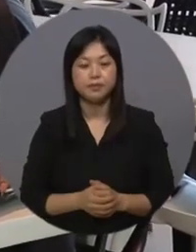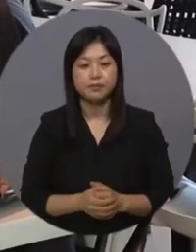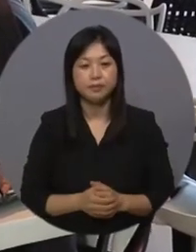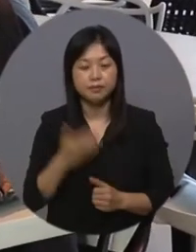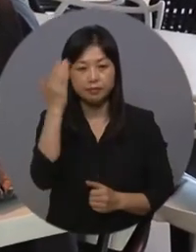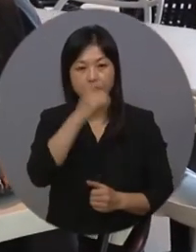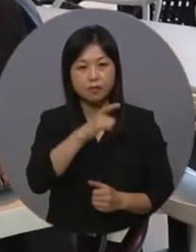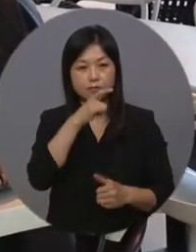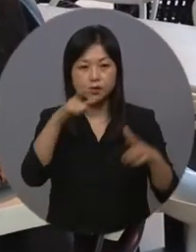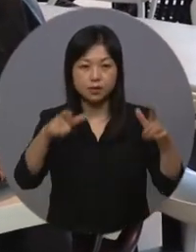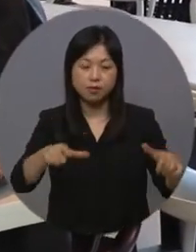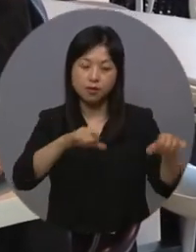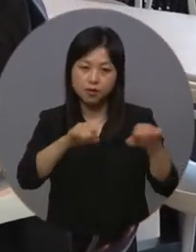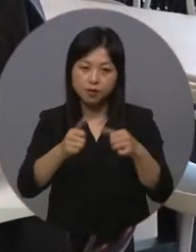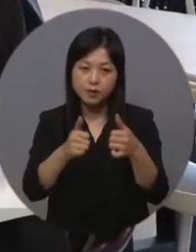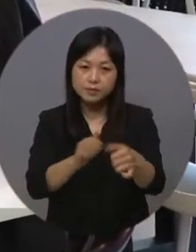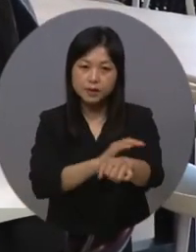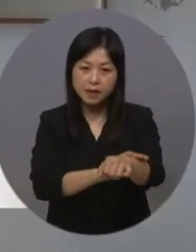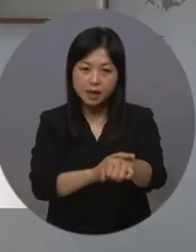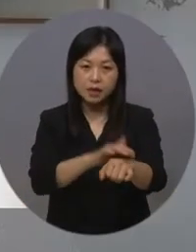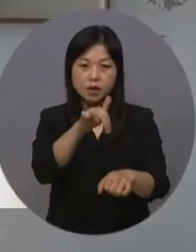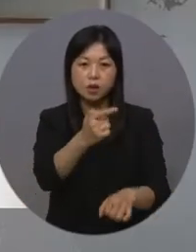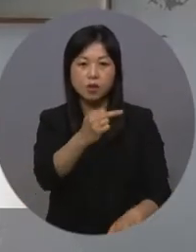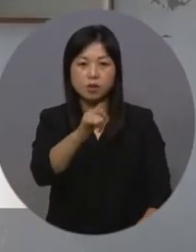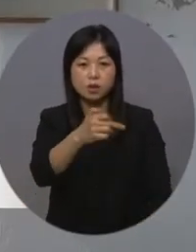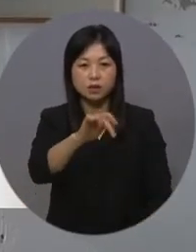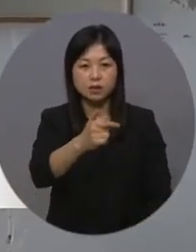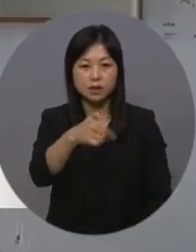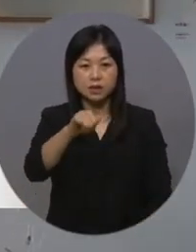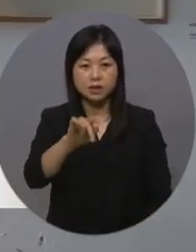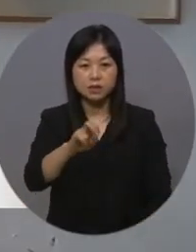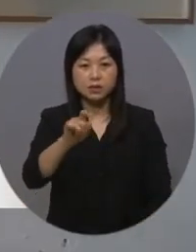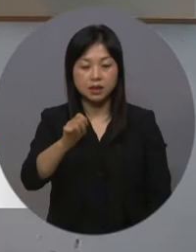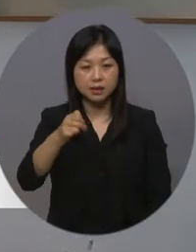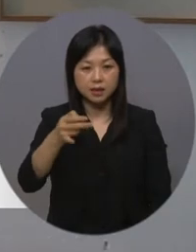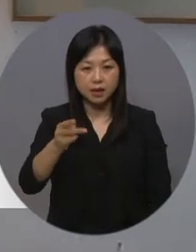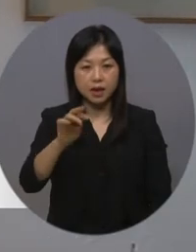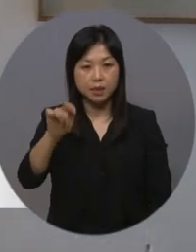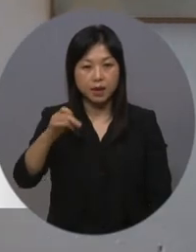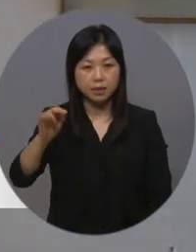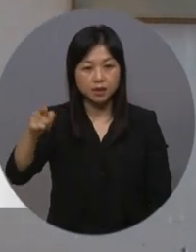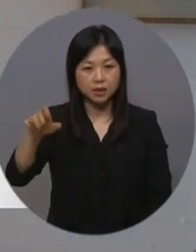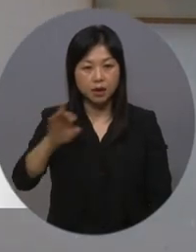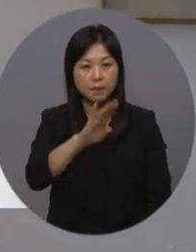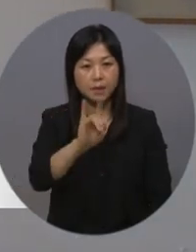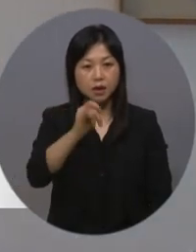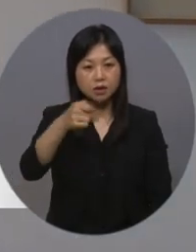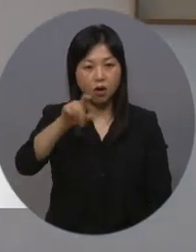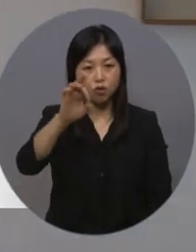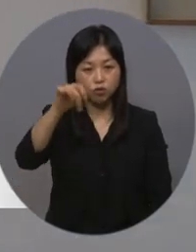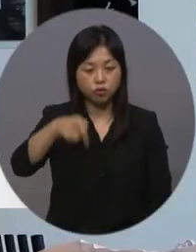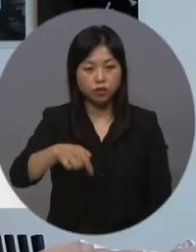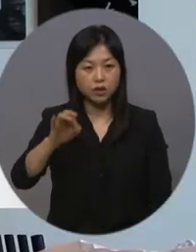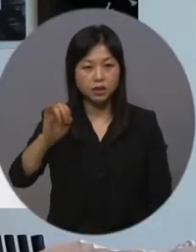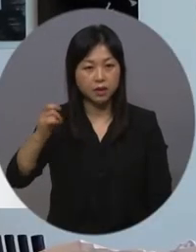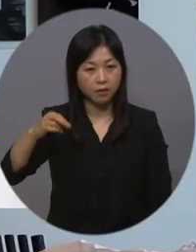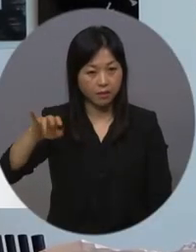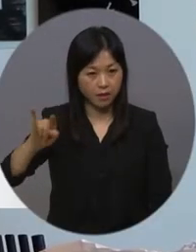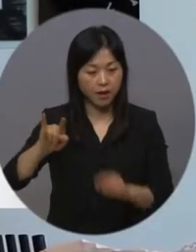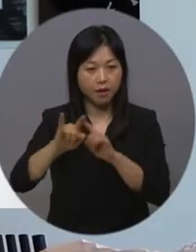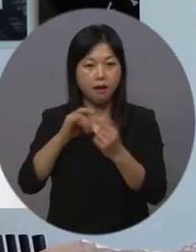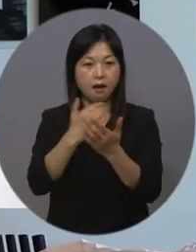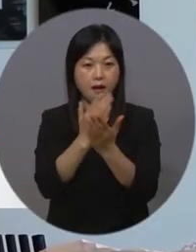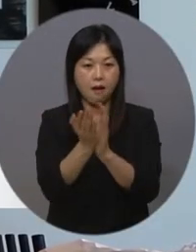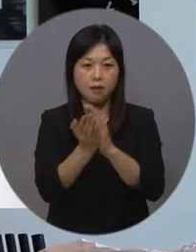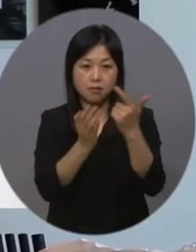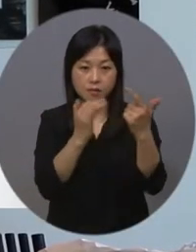지역에서 왕성한 활동을 하고 있는 고석찬, 김상래, 박미경, 배성우, 이명기 등 6명의 작가들이 모여